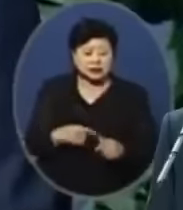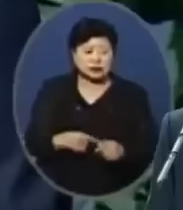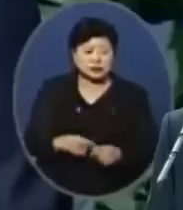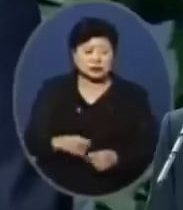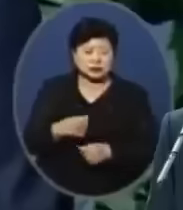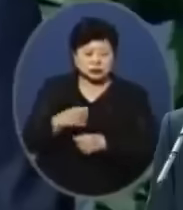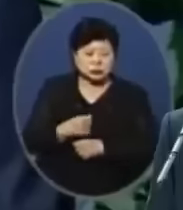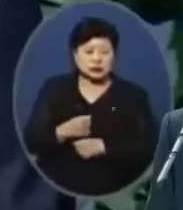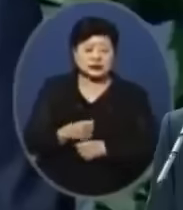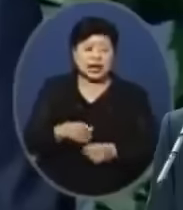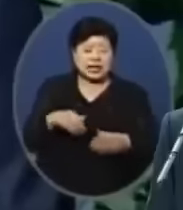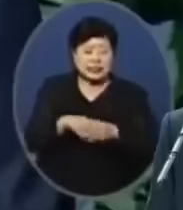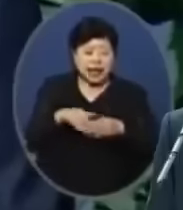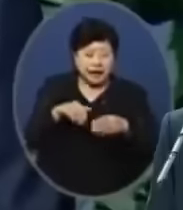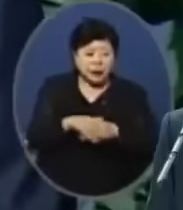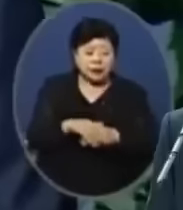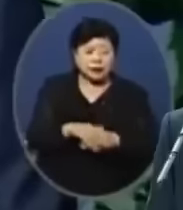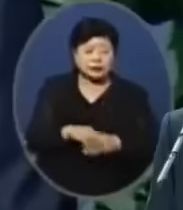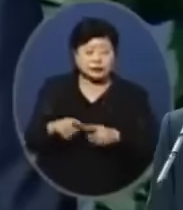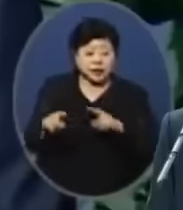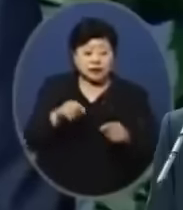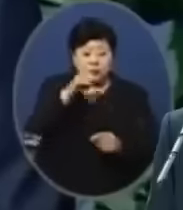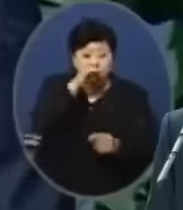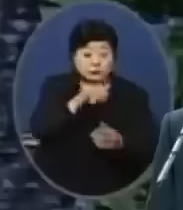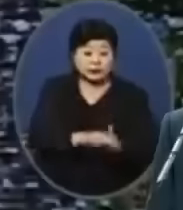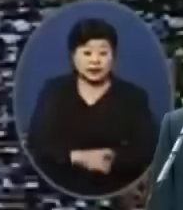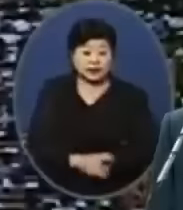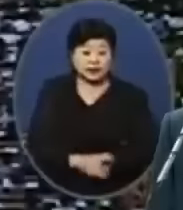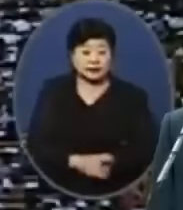산업 모든 면을 다스리는 것입니다.